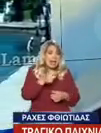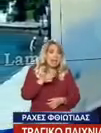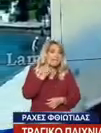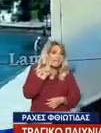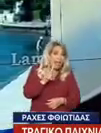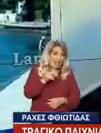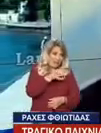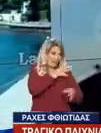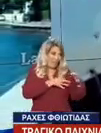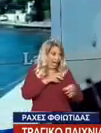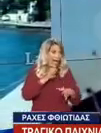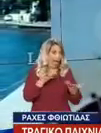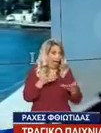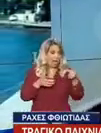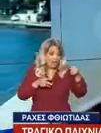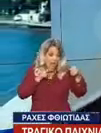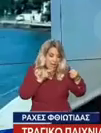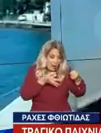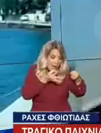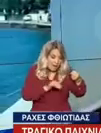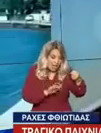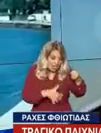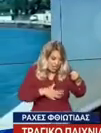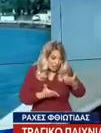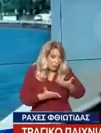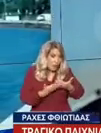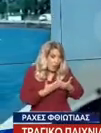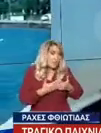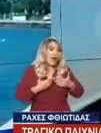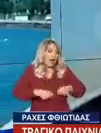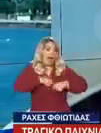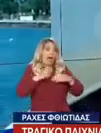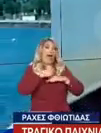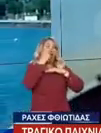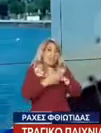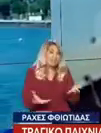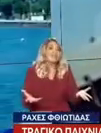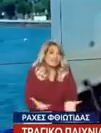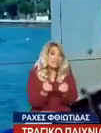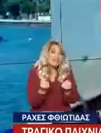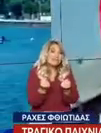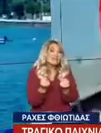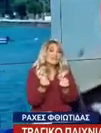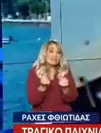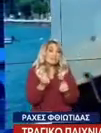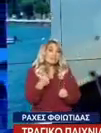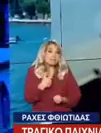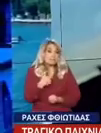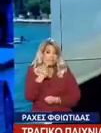γυναίκα και προφανώς τη ρώτησε αν θέλει βοήθεια, βούτυξε και πήγε να τη σώσει. Και έτσι όπως τον βλέπουμε,